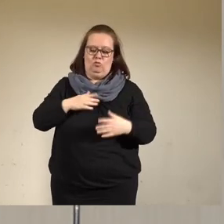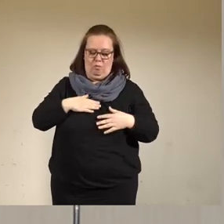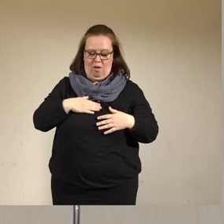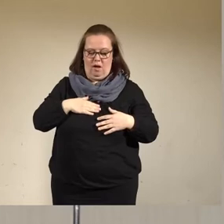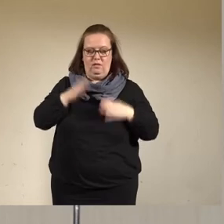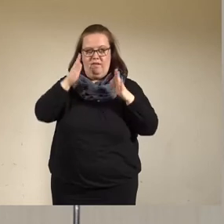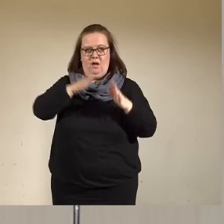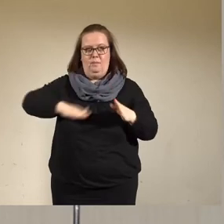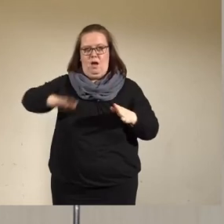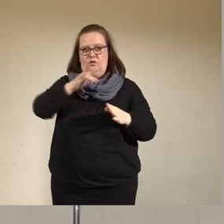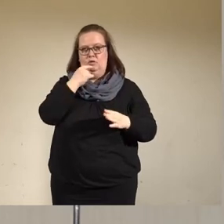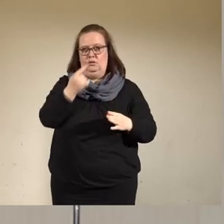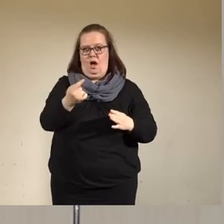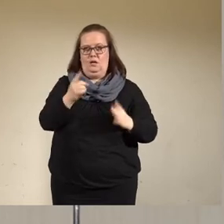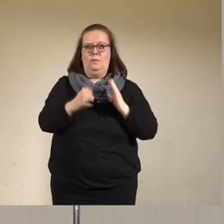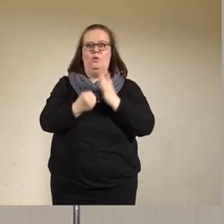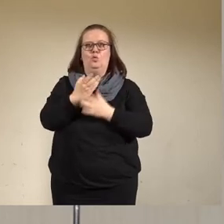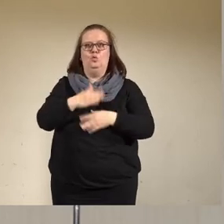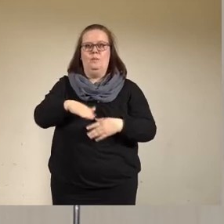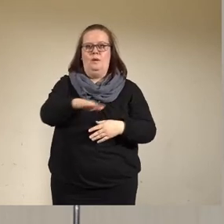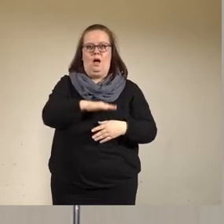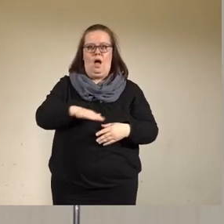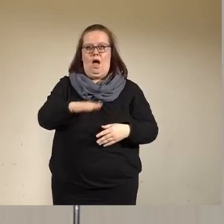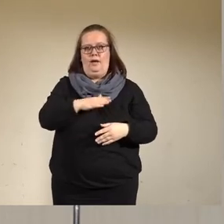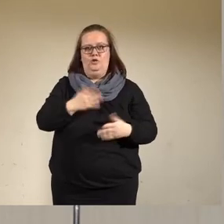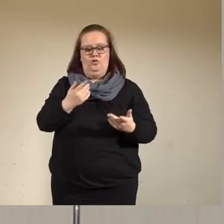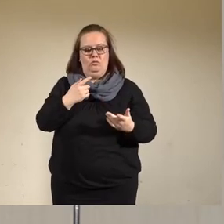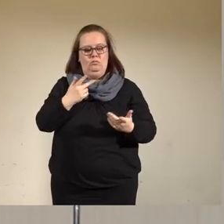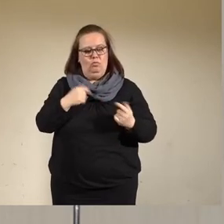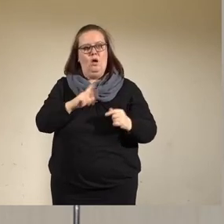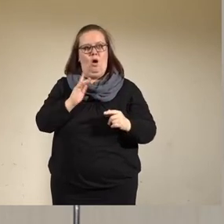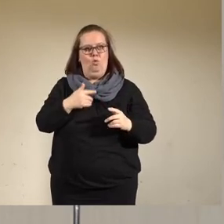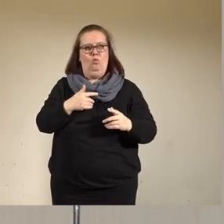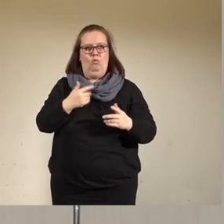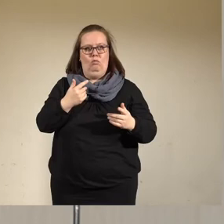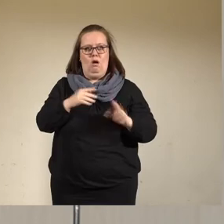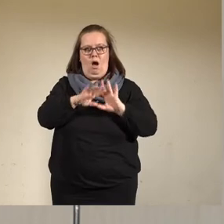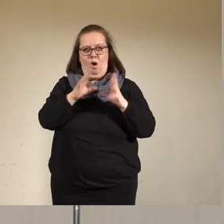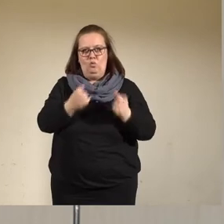meinen Fachbereich sagen, im Kulturbereich funktioniert es auch über